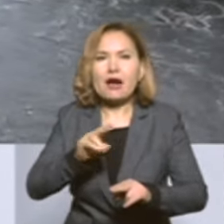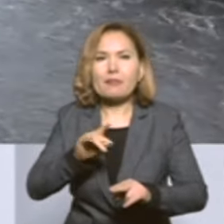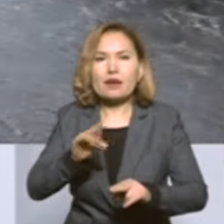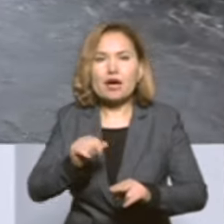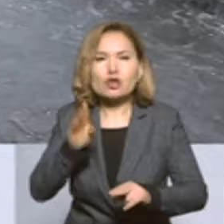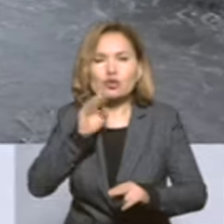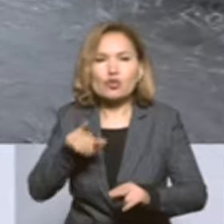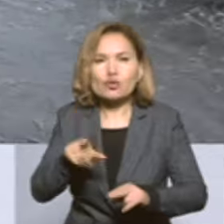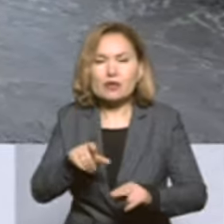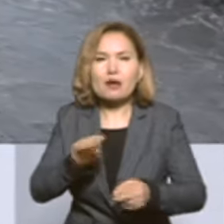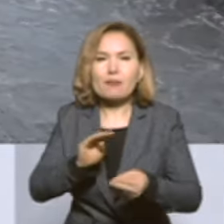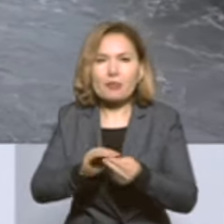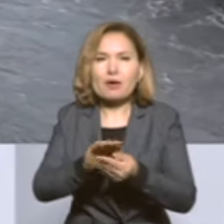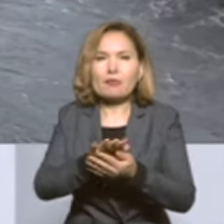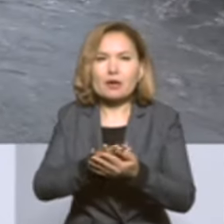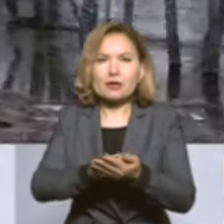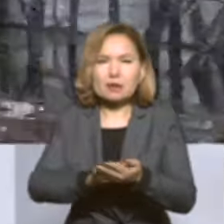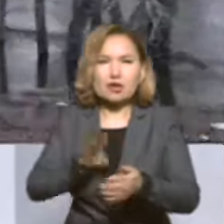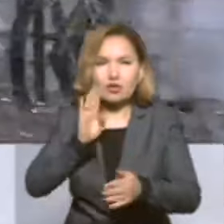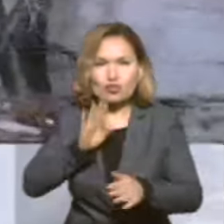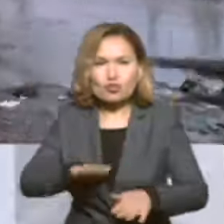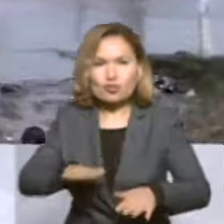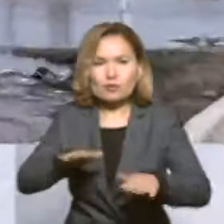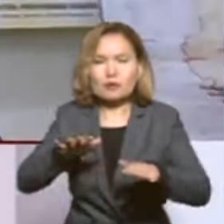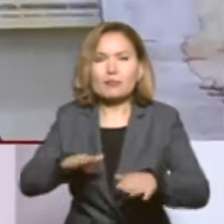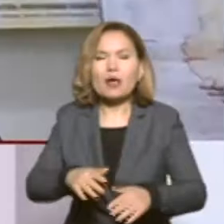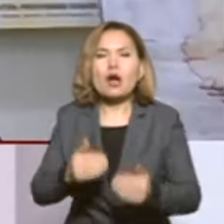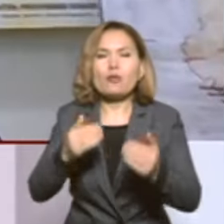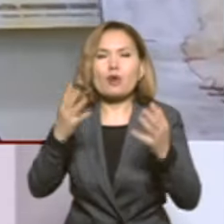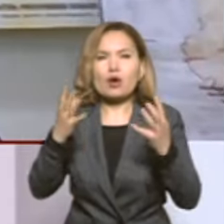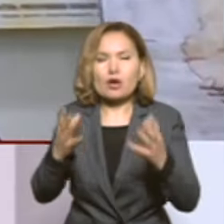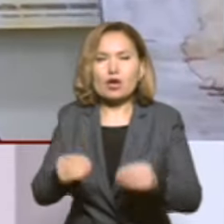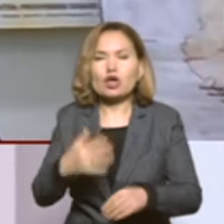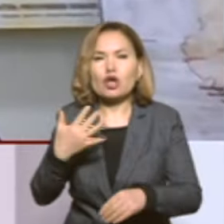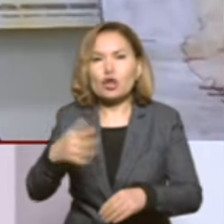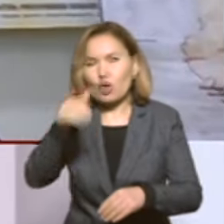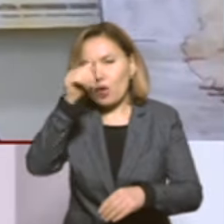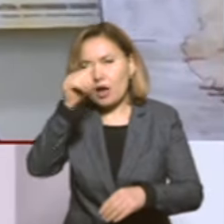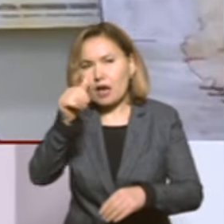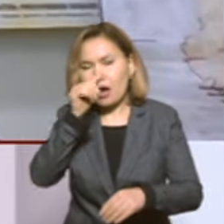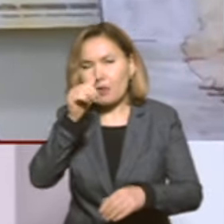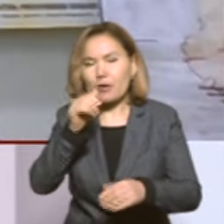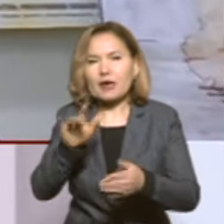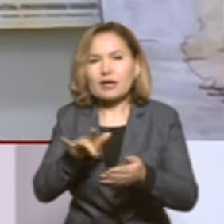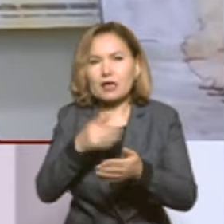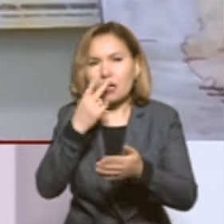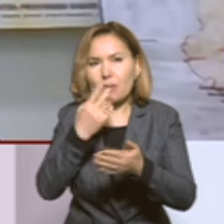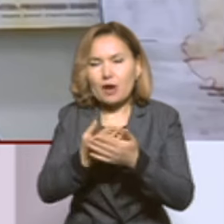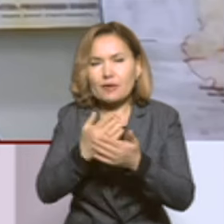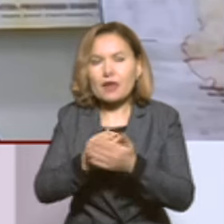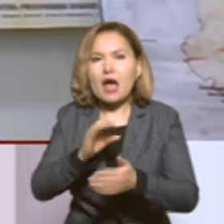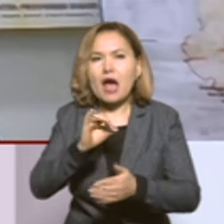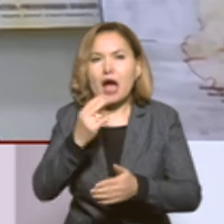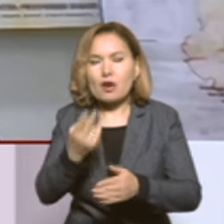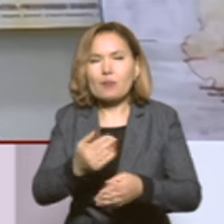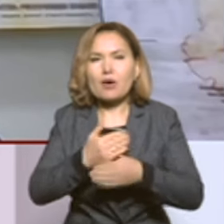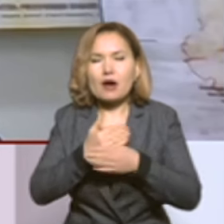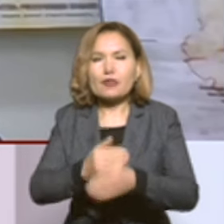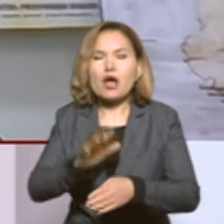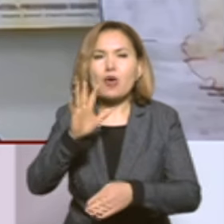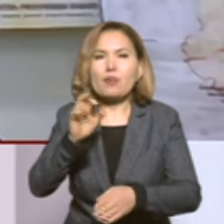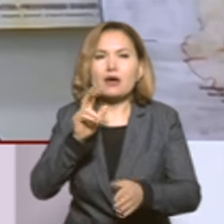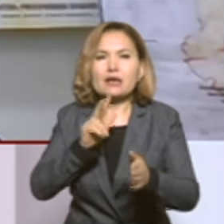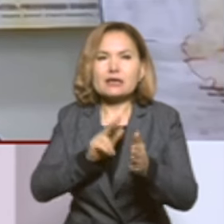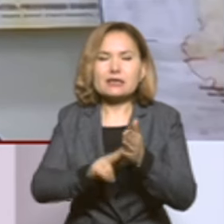деңгейі жоғары. Бүгінгі таңда 50 айлық есептік көрсеткіш мөлшеріндегі әлеуметтік көмек